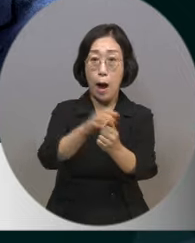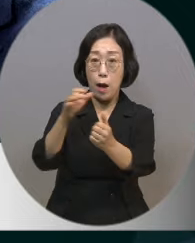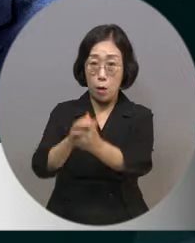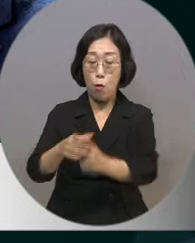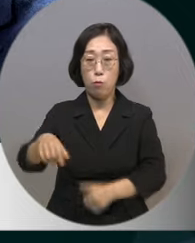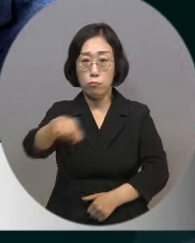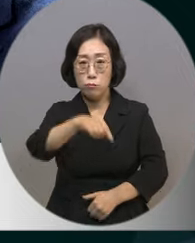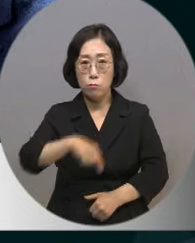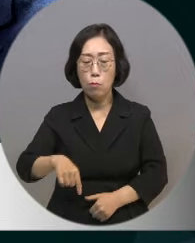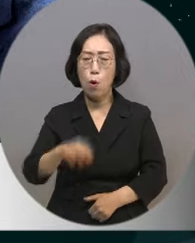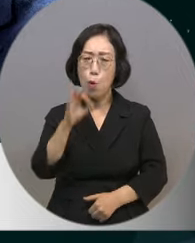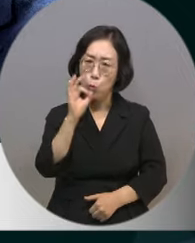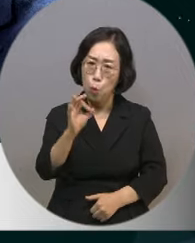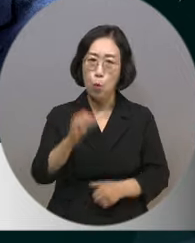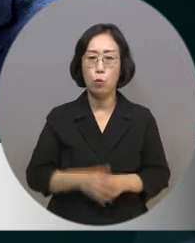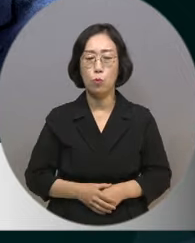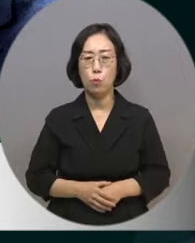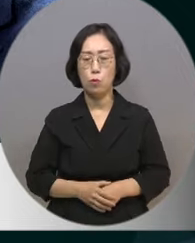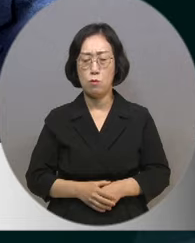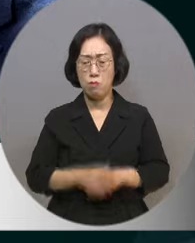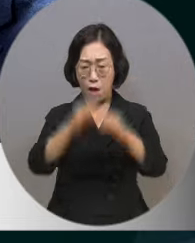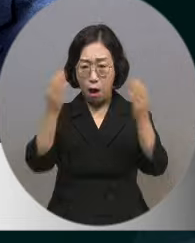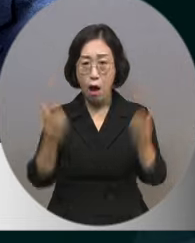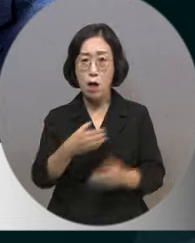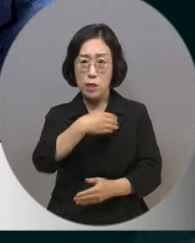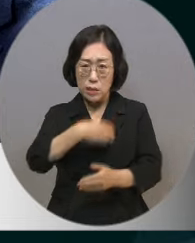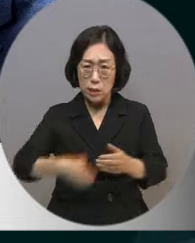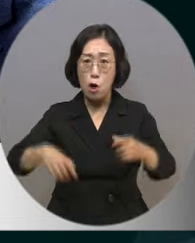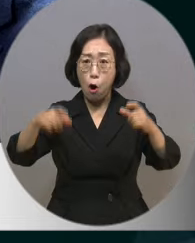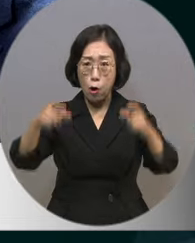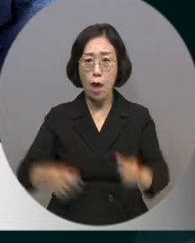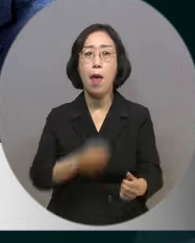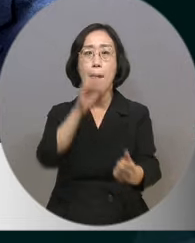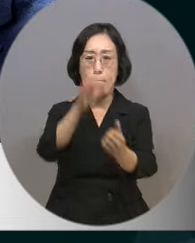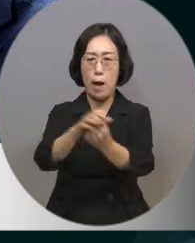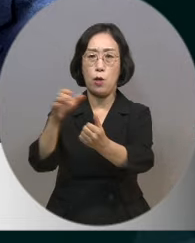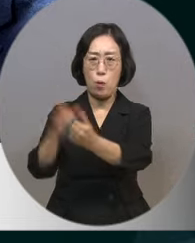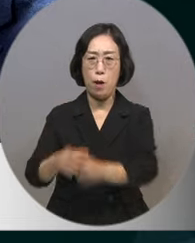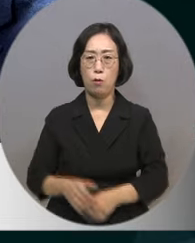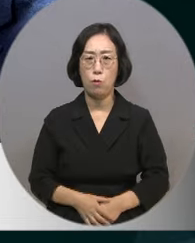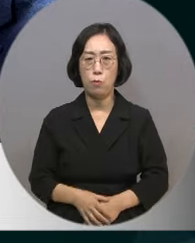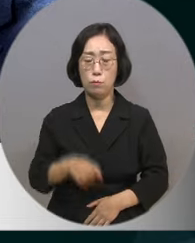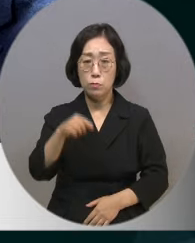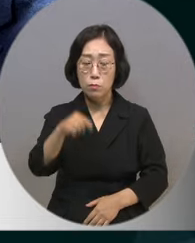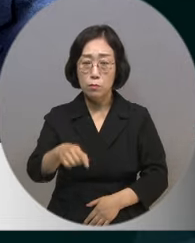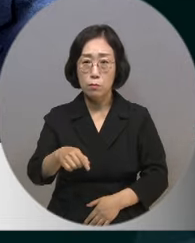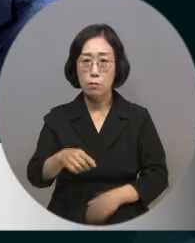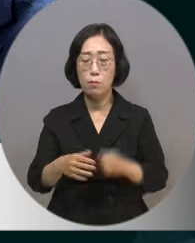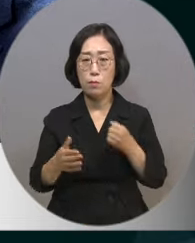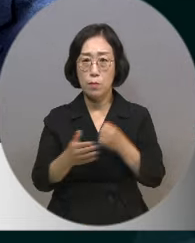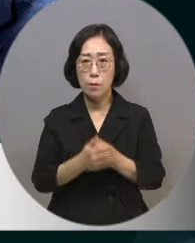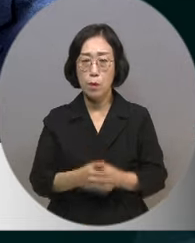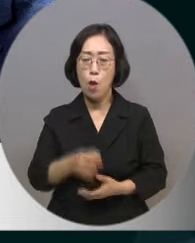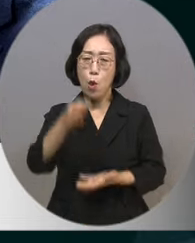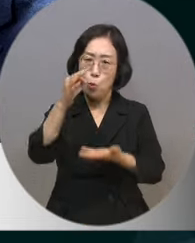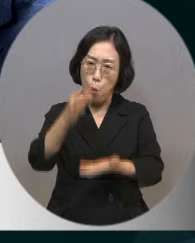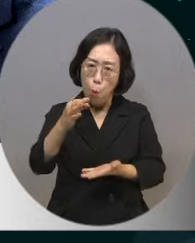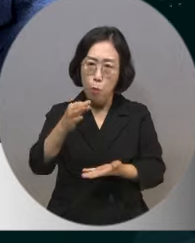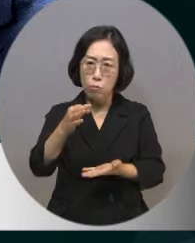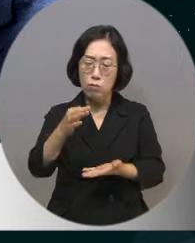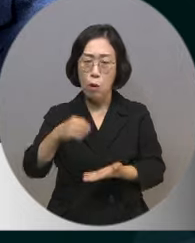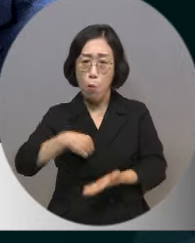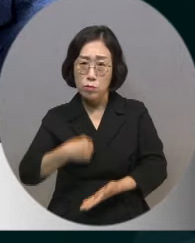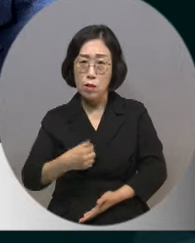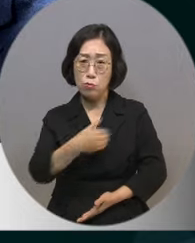운영비라든지 지원 뭐 이런 것들이 이제 지자체 소관으로 이루어지고 있습니다. 또 그에 따른 여러 가지 이제 재정 자립도라든지